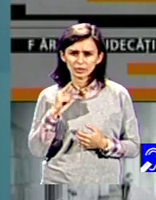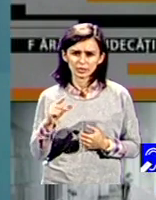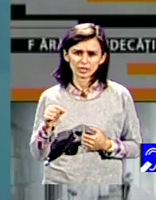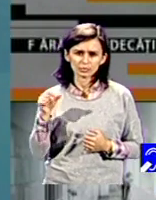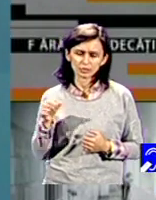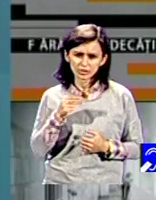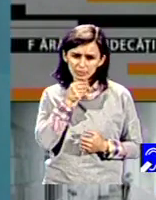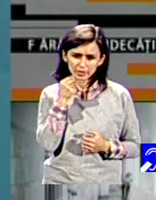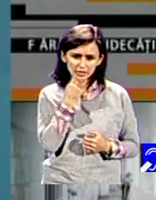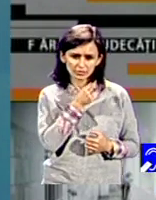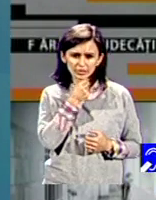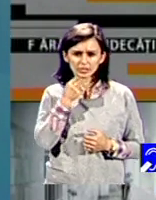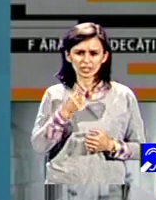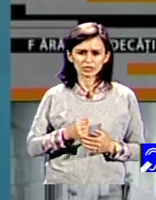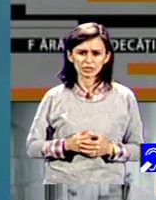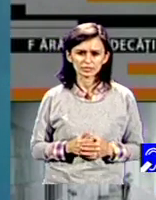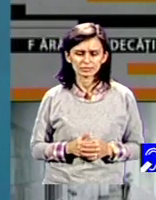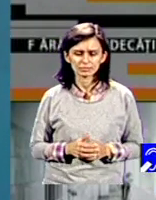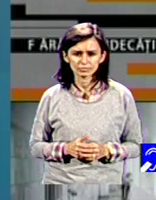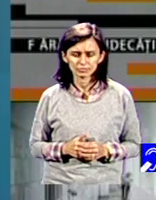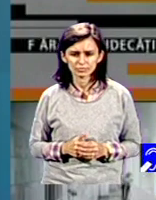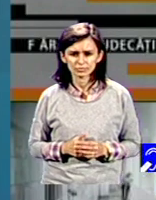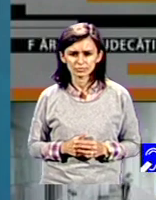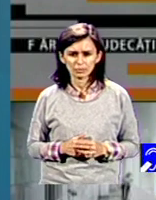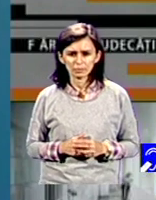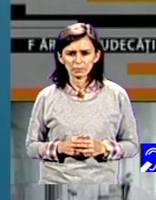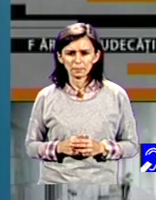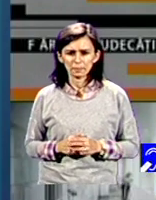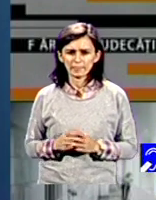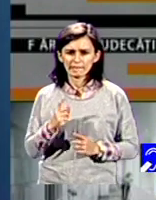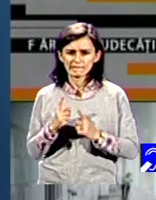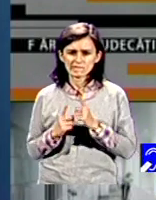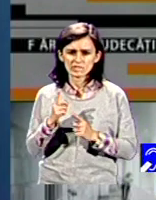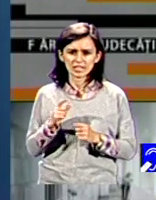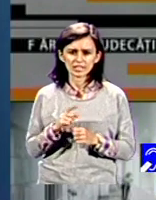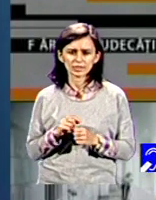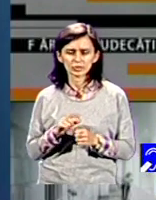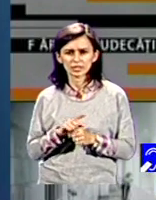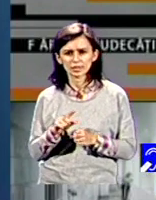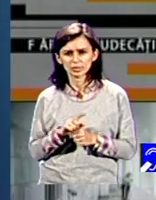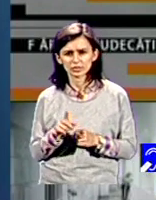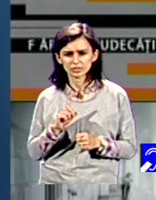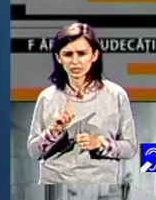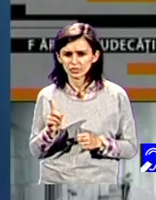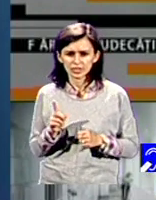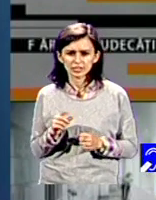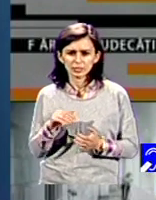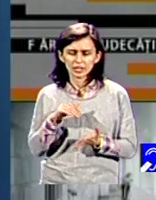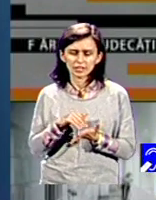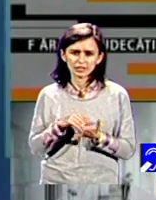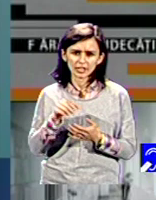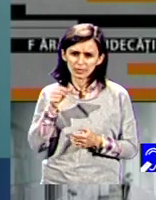eficiența lor până la urmă despre asta este vorba dacă un produs nu se mulează pe nevoile pe care beneficiarii au înseamnă că e făcut degeaba